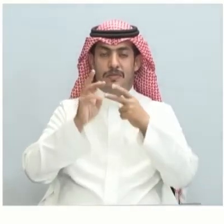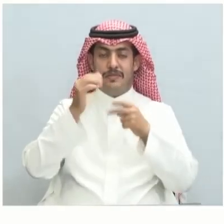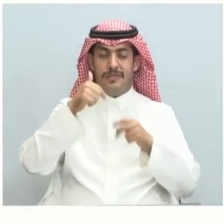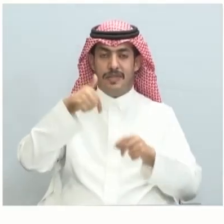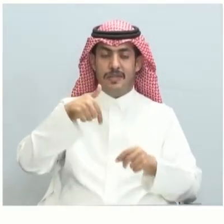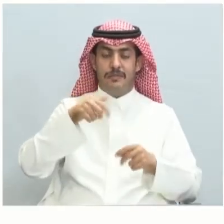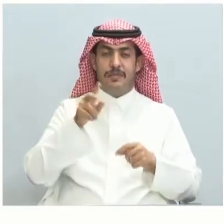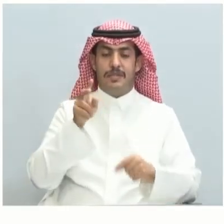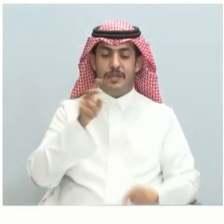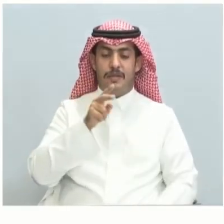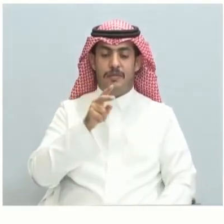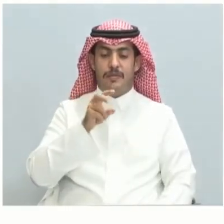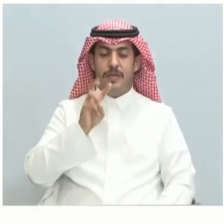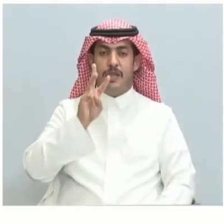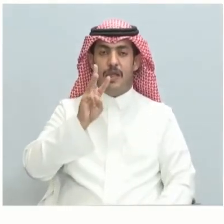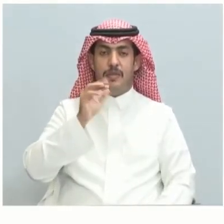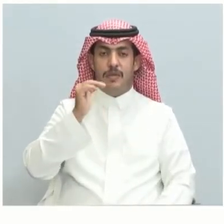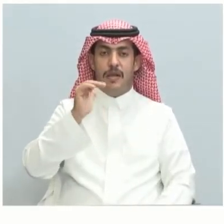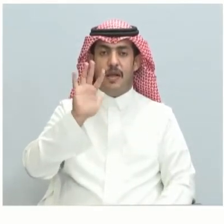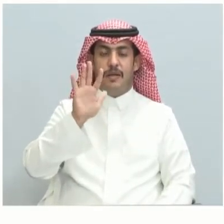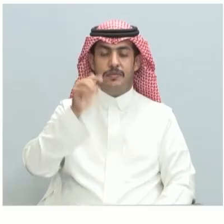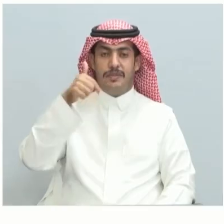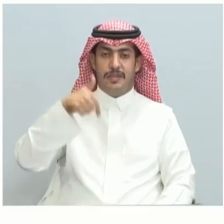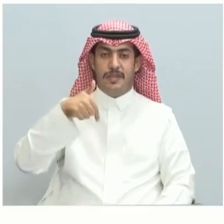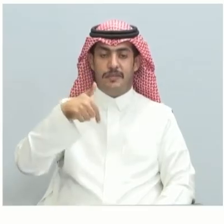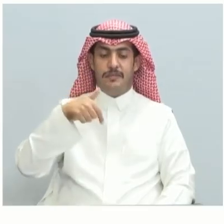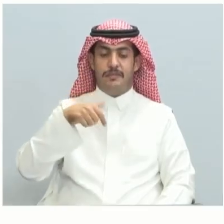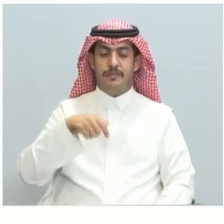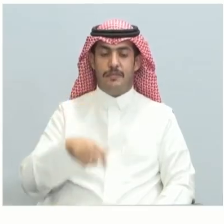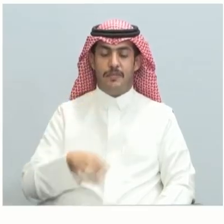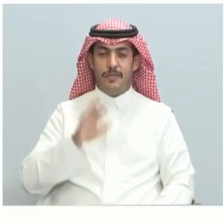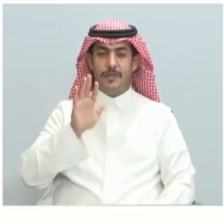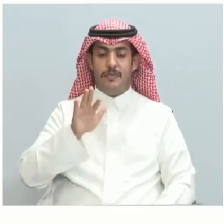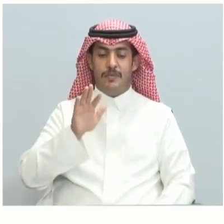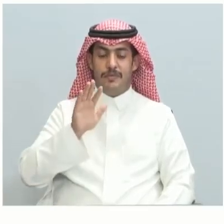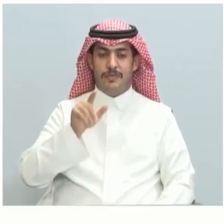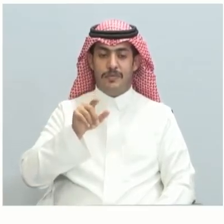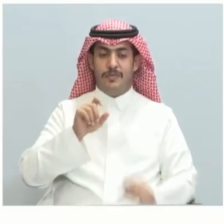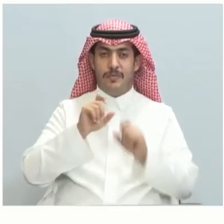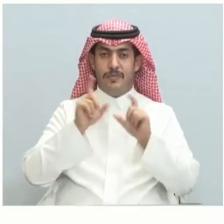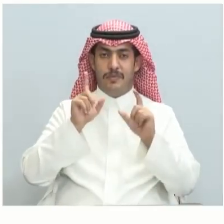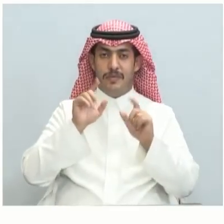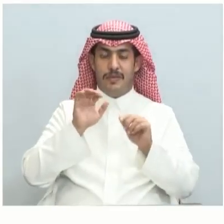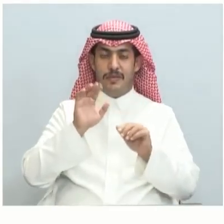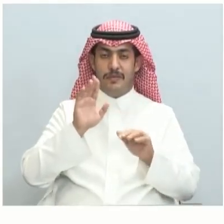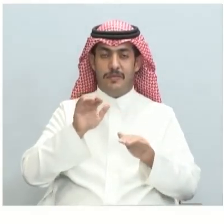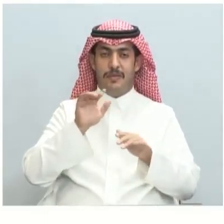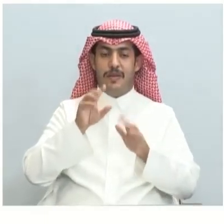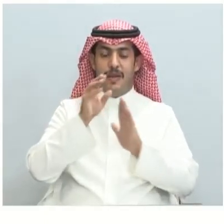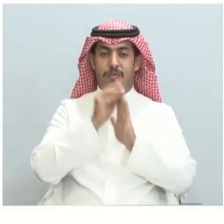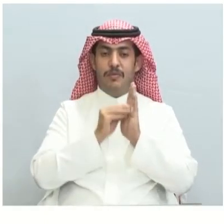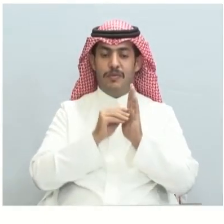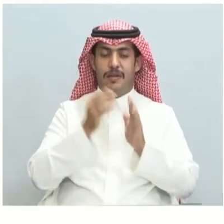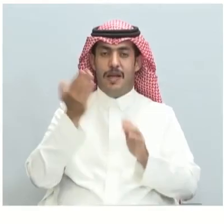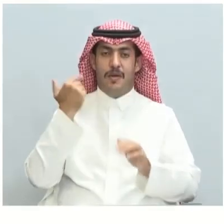سته تساوي 53 اسباب كما موجود كذلك وصلناه في النموذج